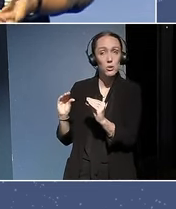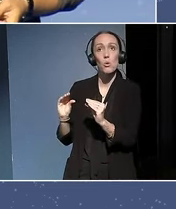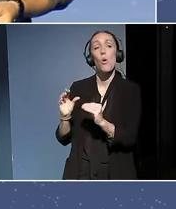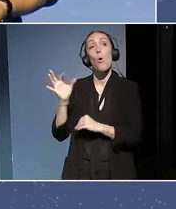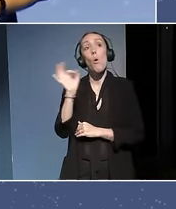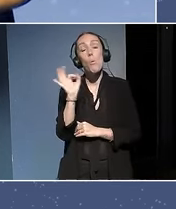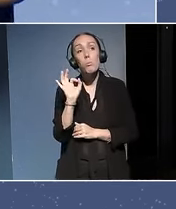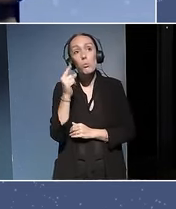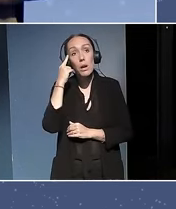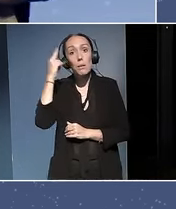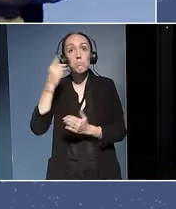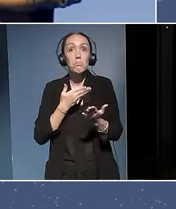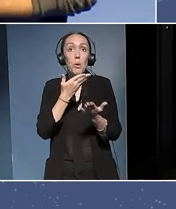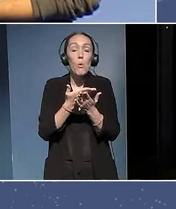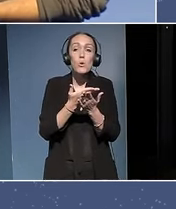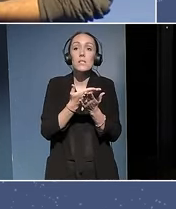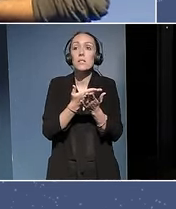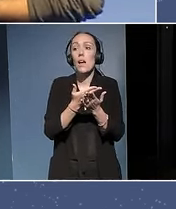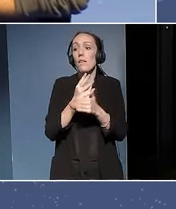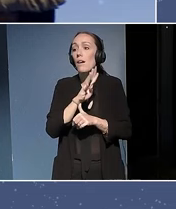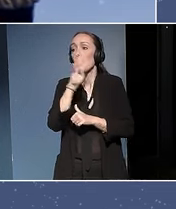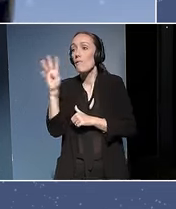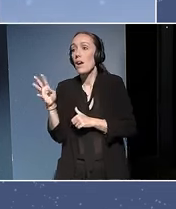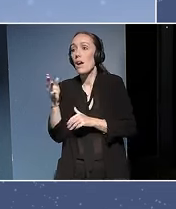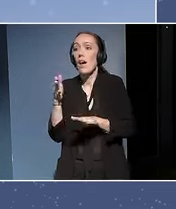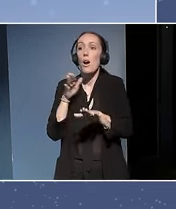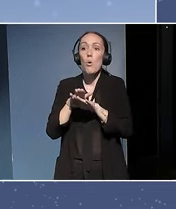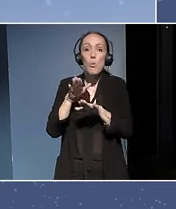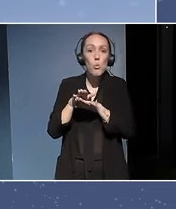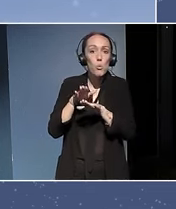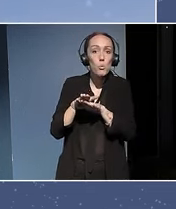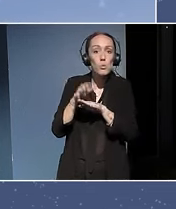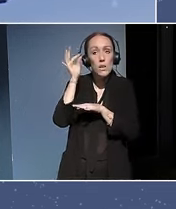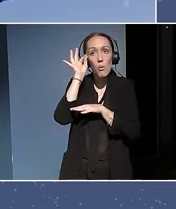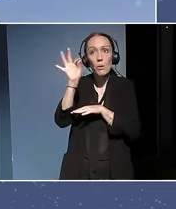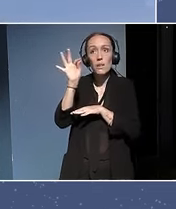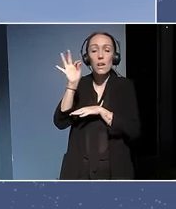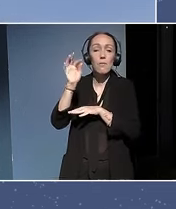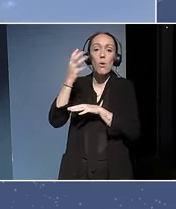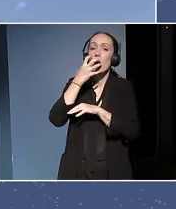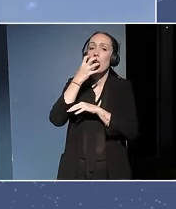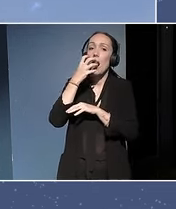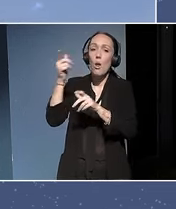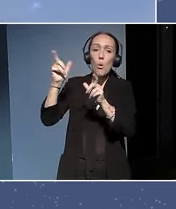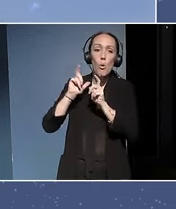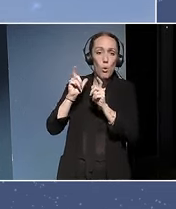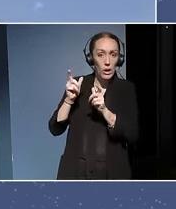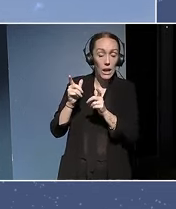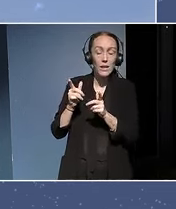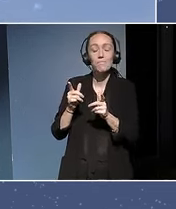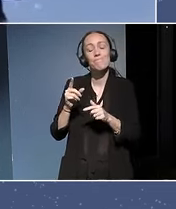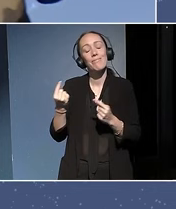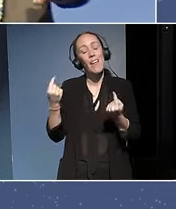per esempio per eh per gli scambi di calore Ok In realtà poi trovando queste